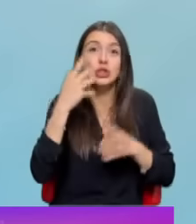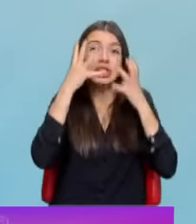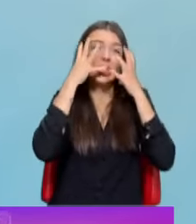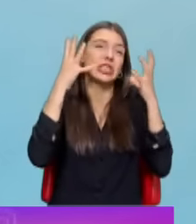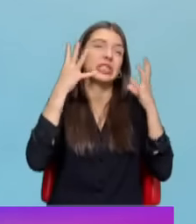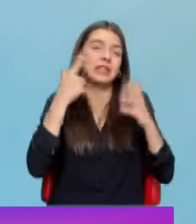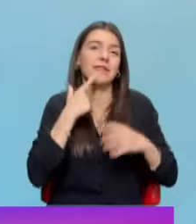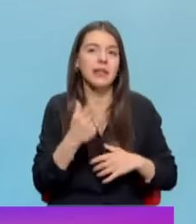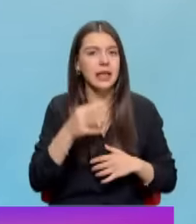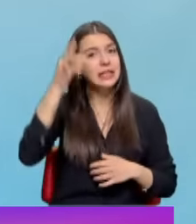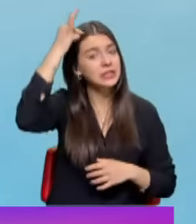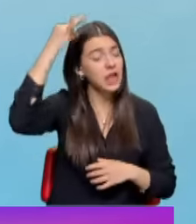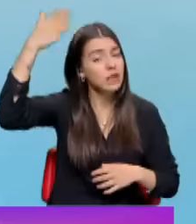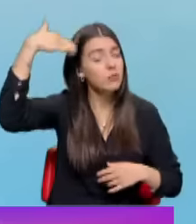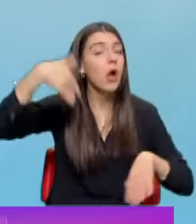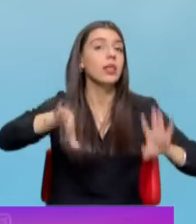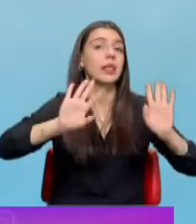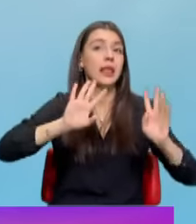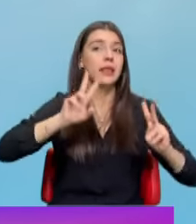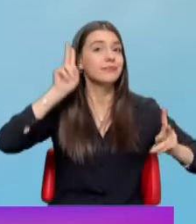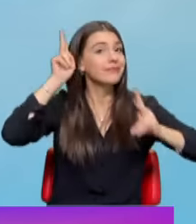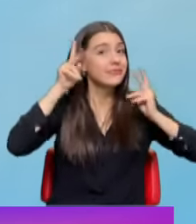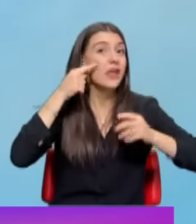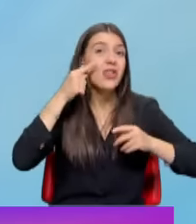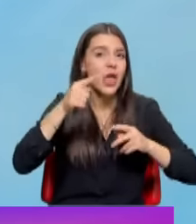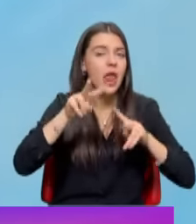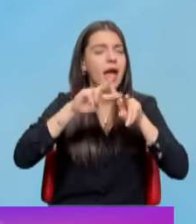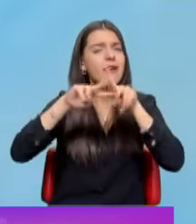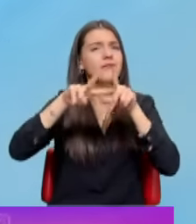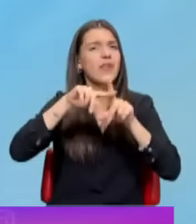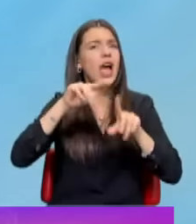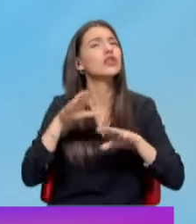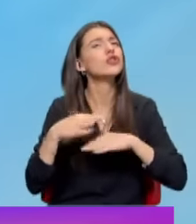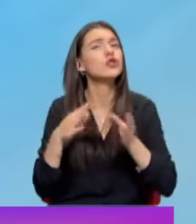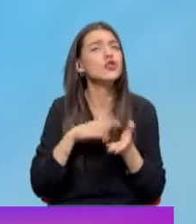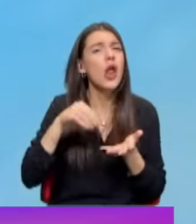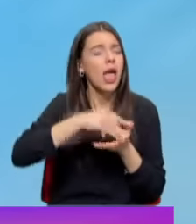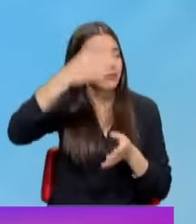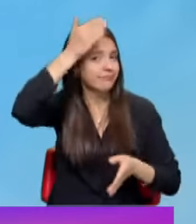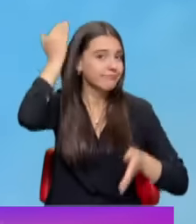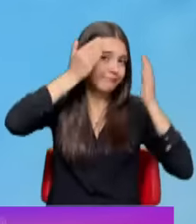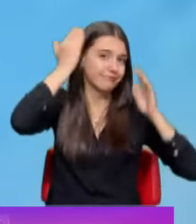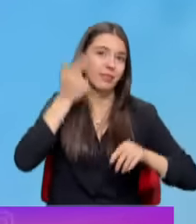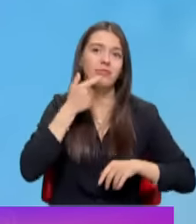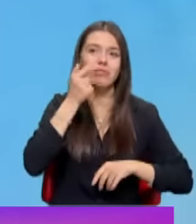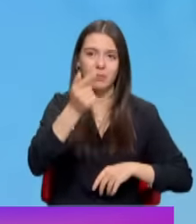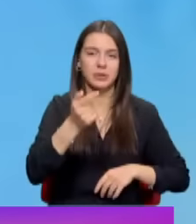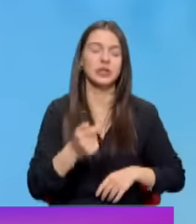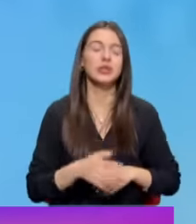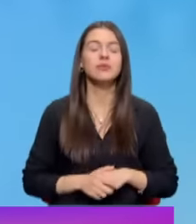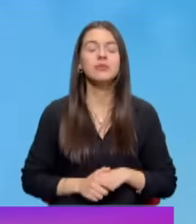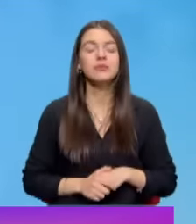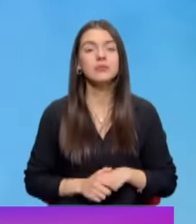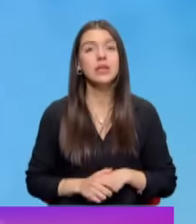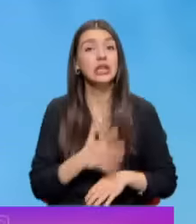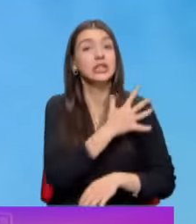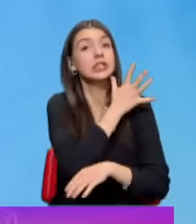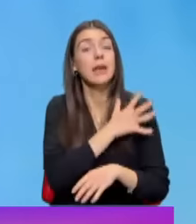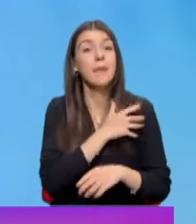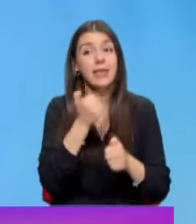oluşturdu. Saçlarım boya değil, şekillendirmek için vaks sürdüler demiş. İmajıyla ilgili tartışmalara yorumu bu olmuş. CHP